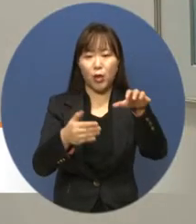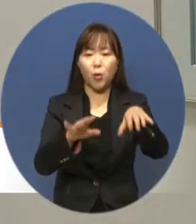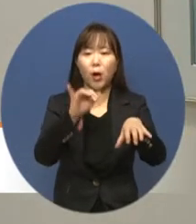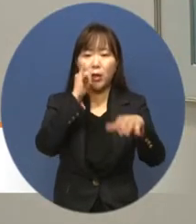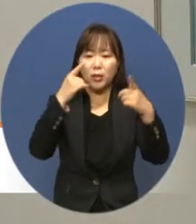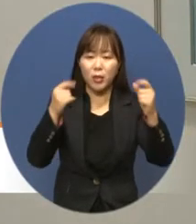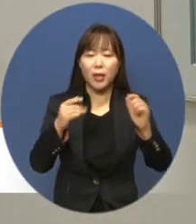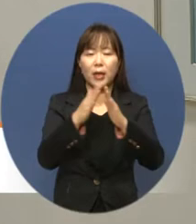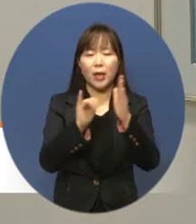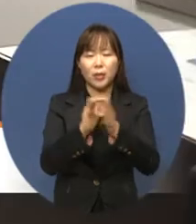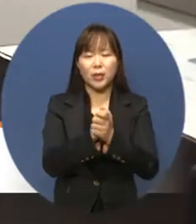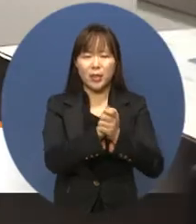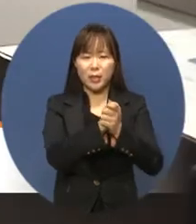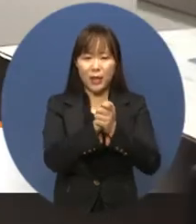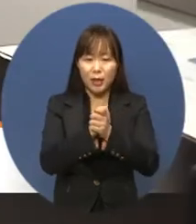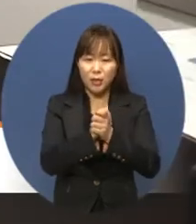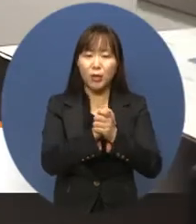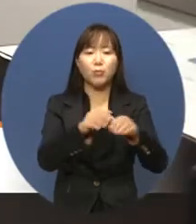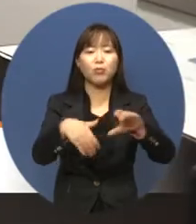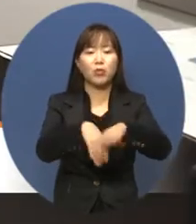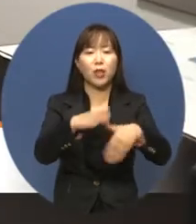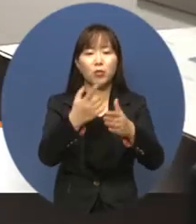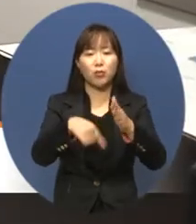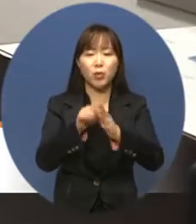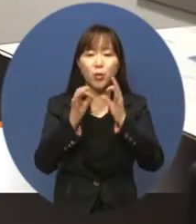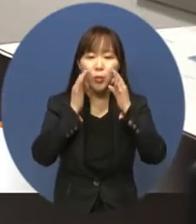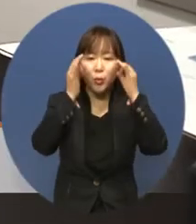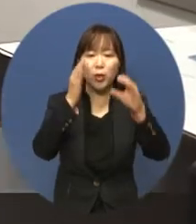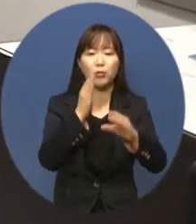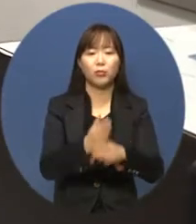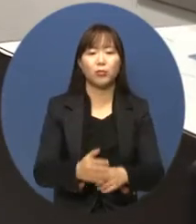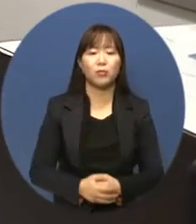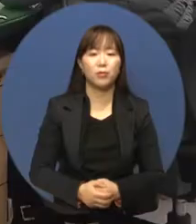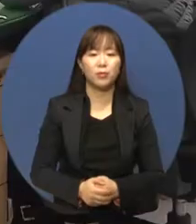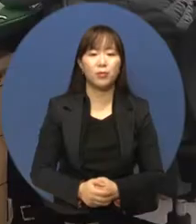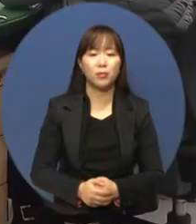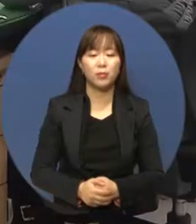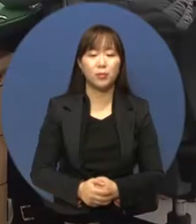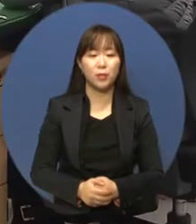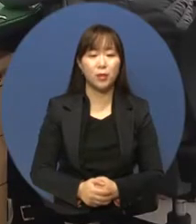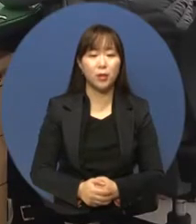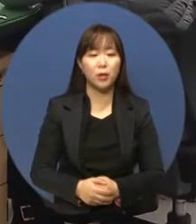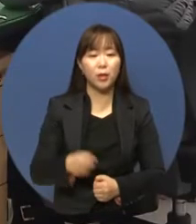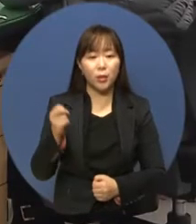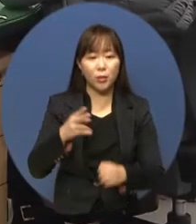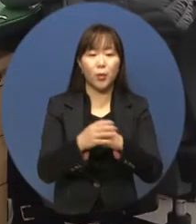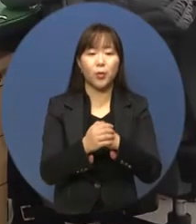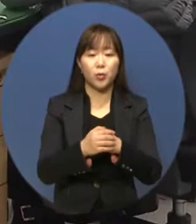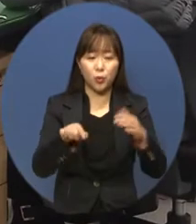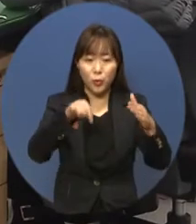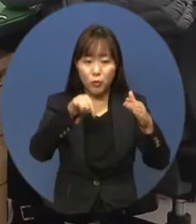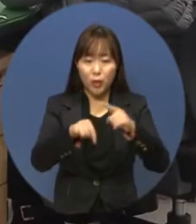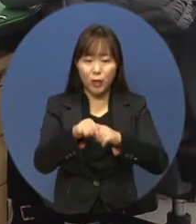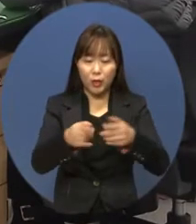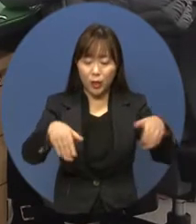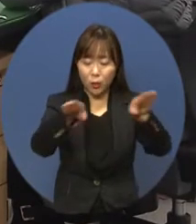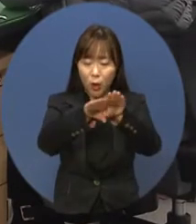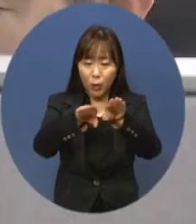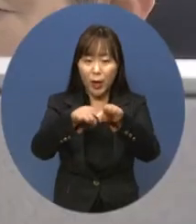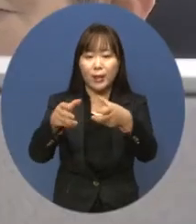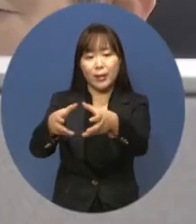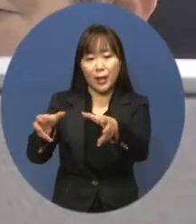가족 친화적인 직장 문화를 위해 노력하고 있습니다 또한 완주군 에서는 내달 중 관내 기관과